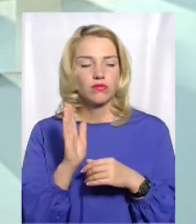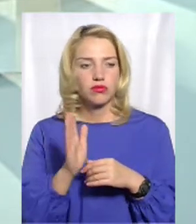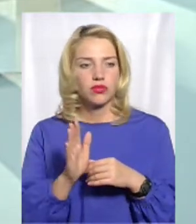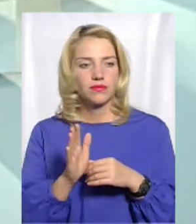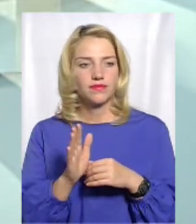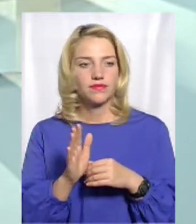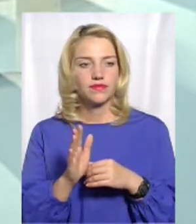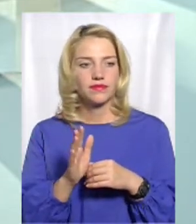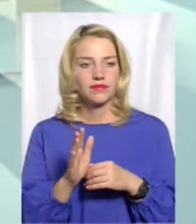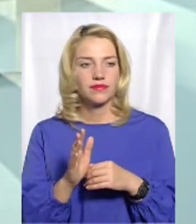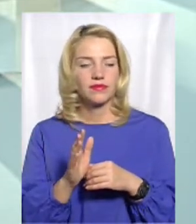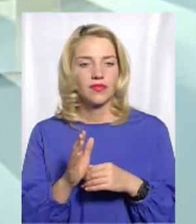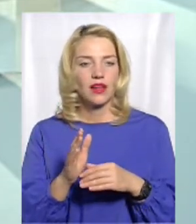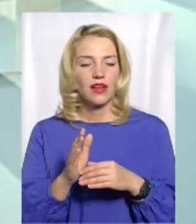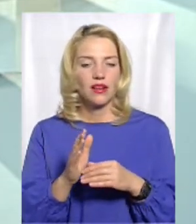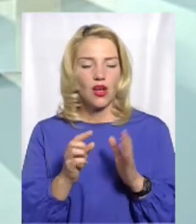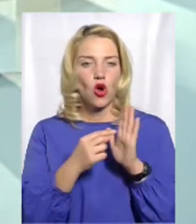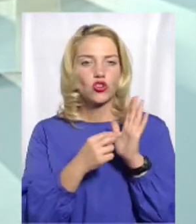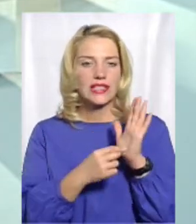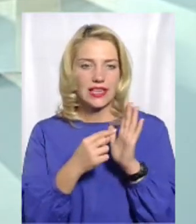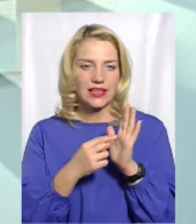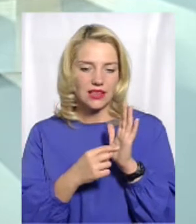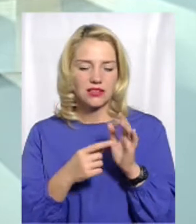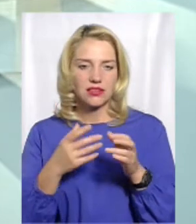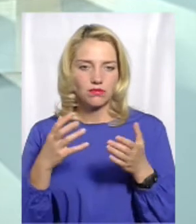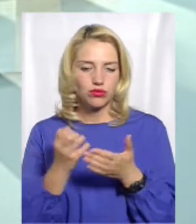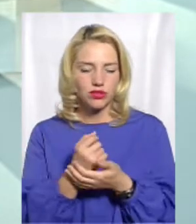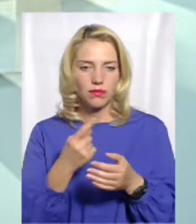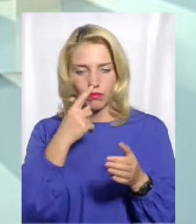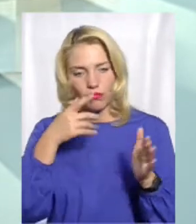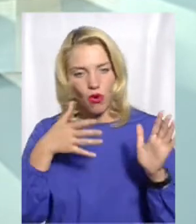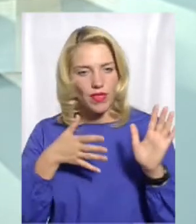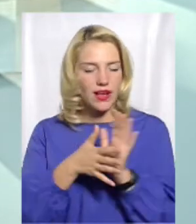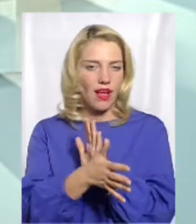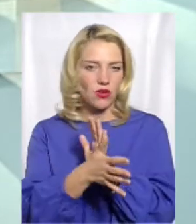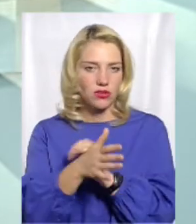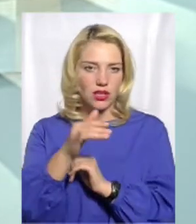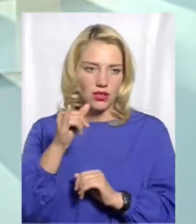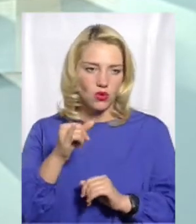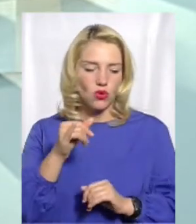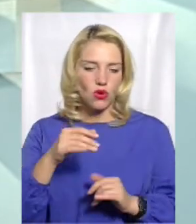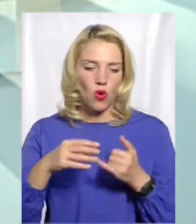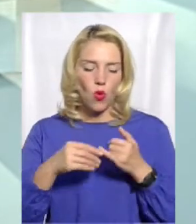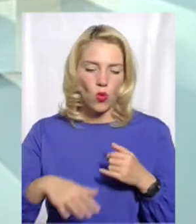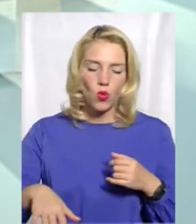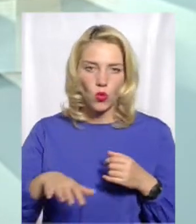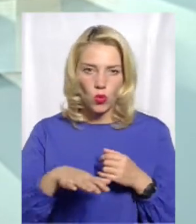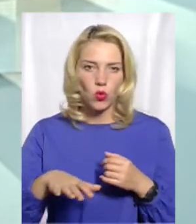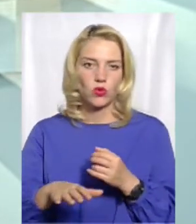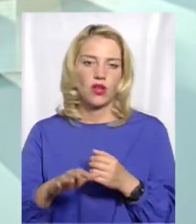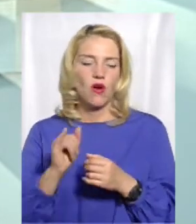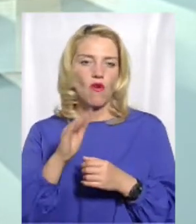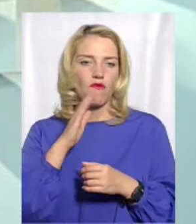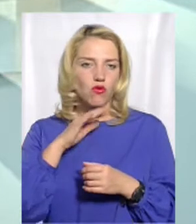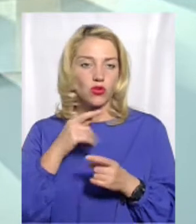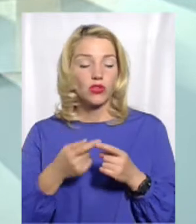почнуть розкладатися, так сказати, і вони можуть проникнути і безпосередньо в ґрунти, в воду. Тобто,